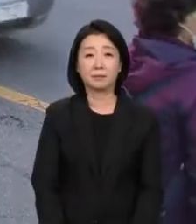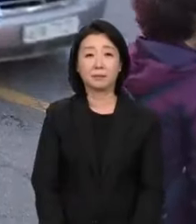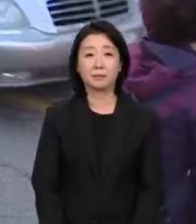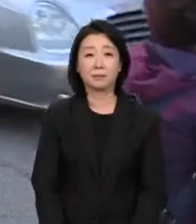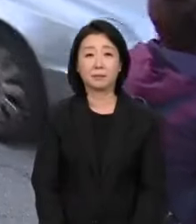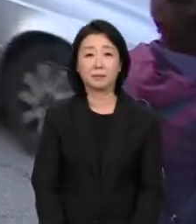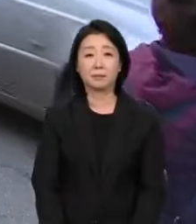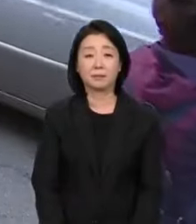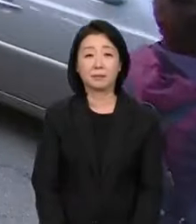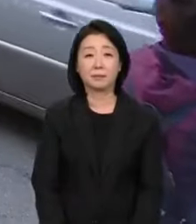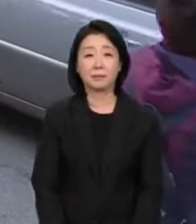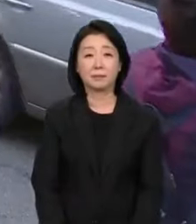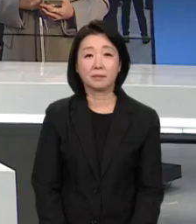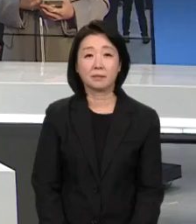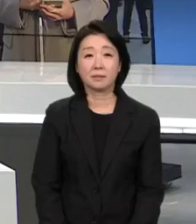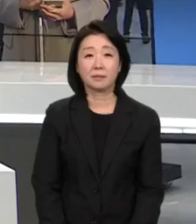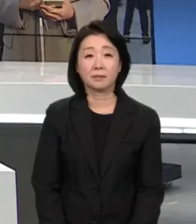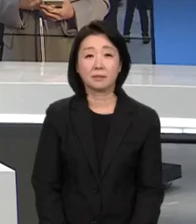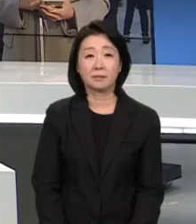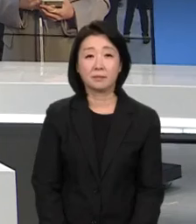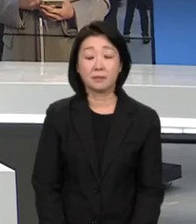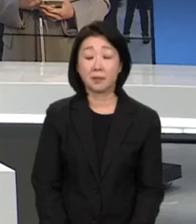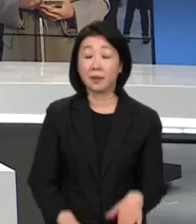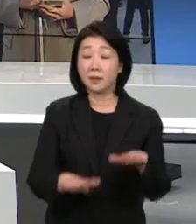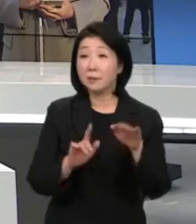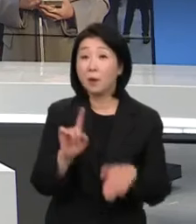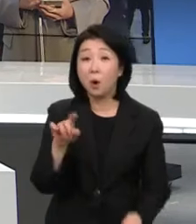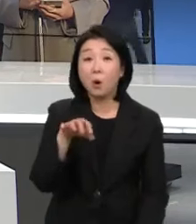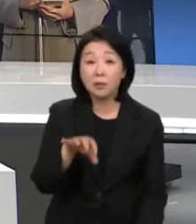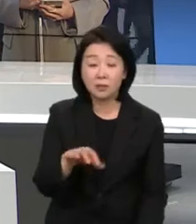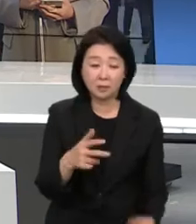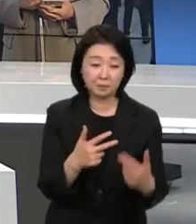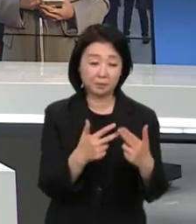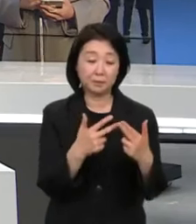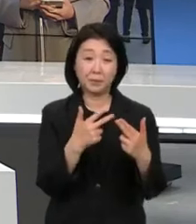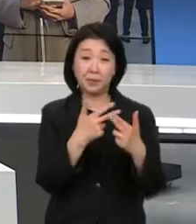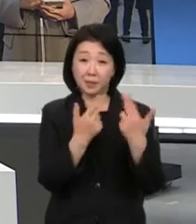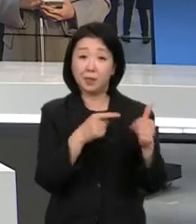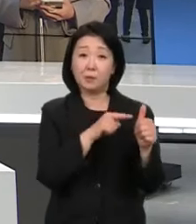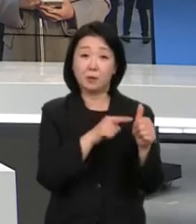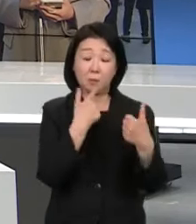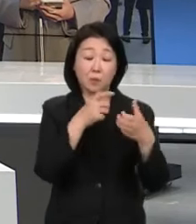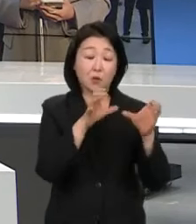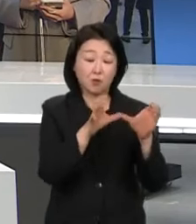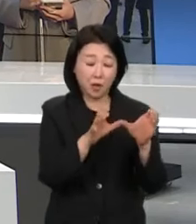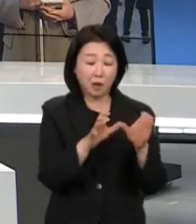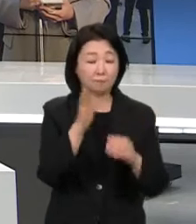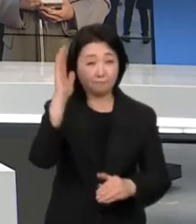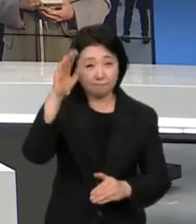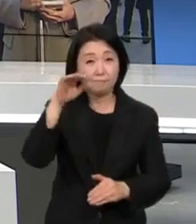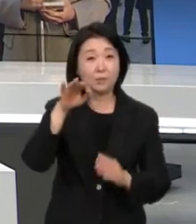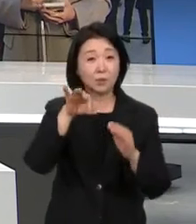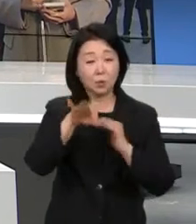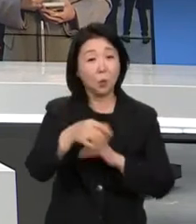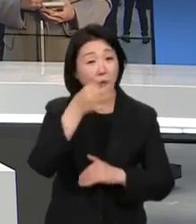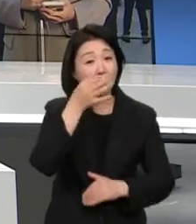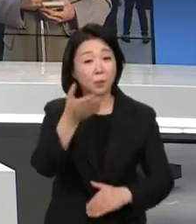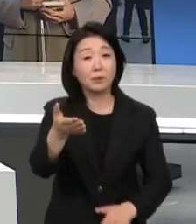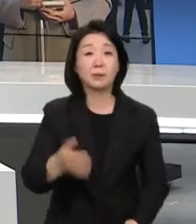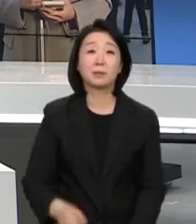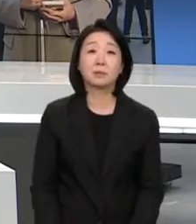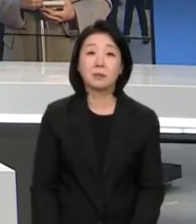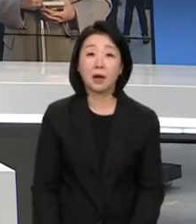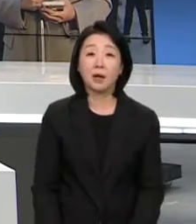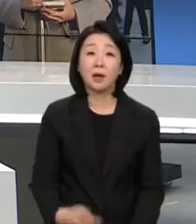기자가 전해드렸습니다. 네, 이번엔 바로 민주당 이재명 대표의 유세 현장으로 가보겠습니다. 이 대표는